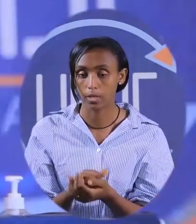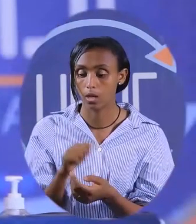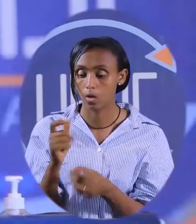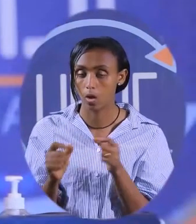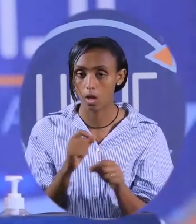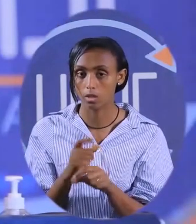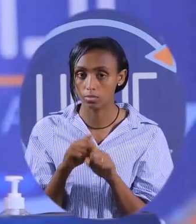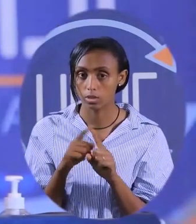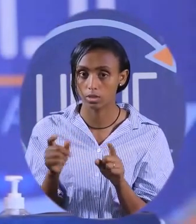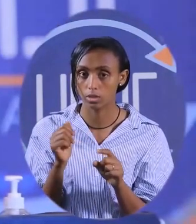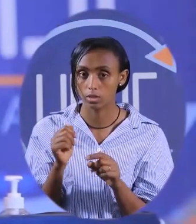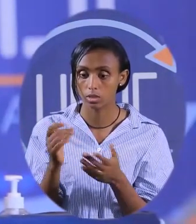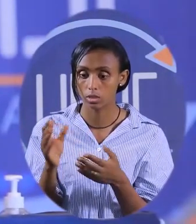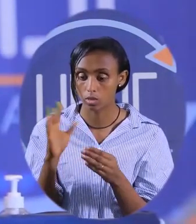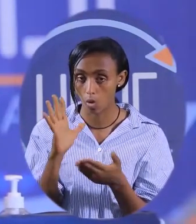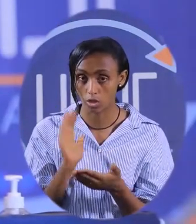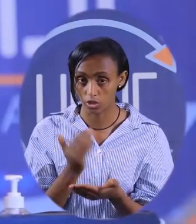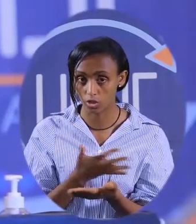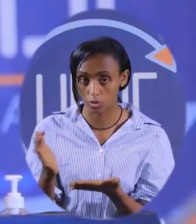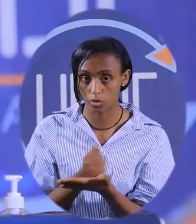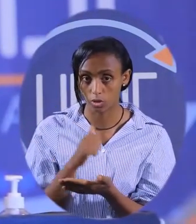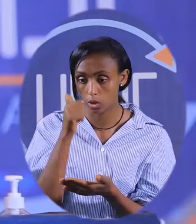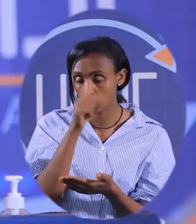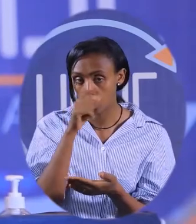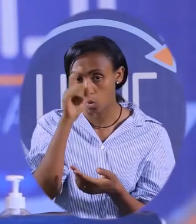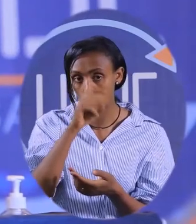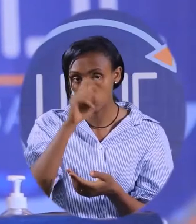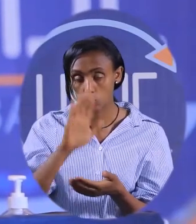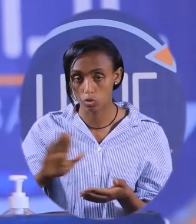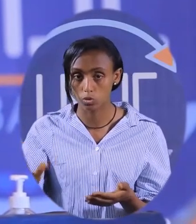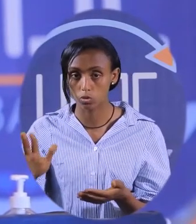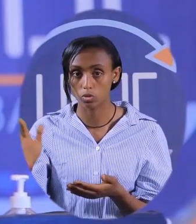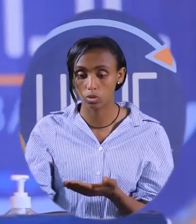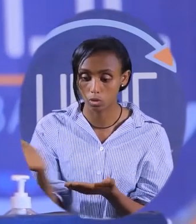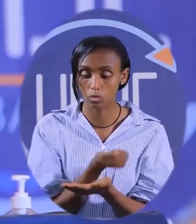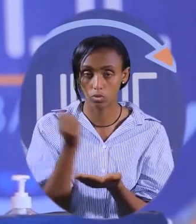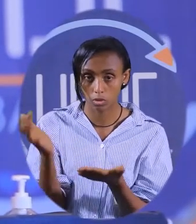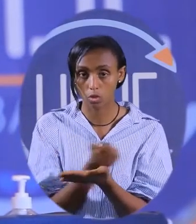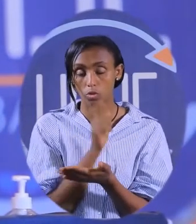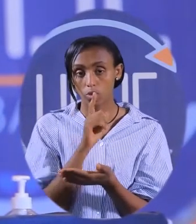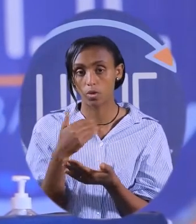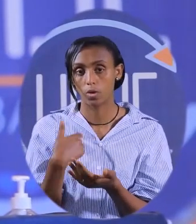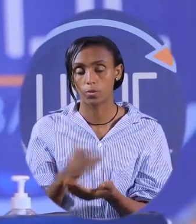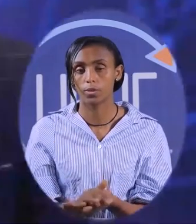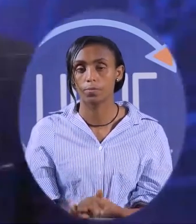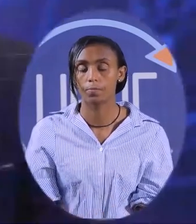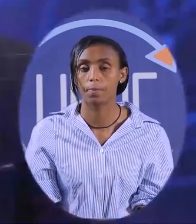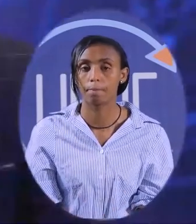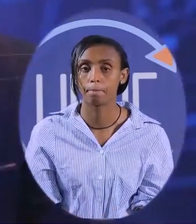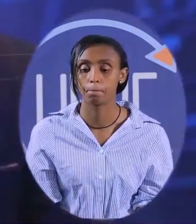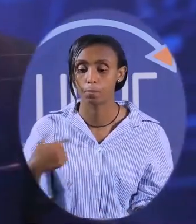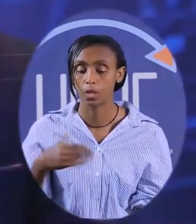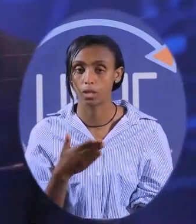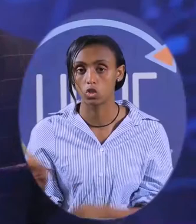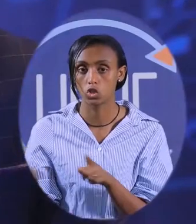ግን ሰዎችንን እየወሰደብን ኢትዮጵያ ጎበዝ ጎበዝ ልጆች እንደ እንትን እየተጨለፉ እየተወሰዱብን ያሉት ማለት ነው። የኛ